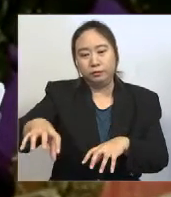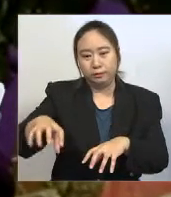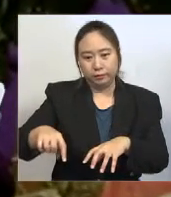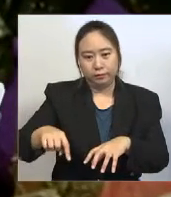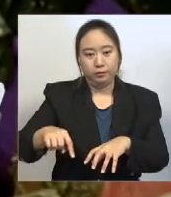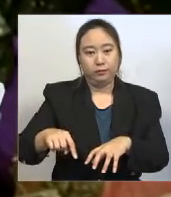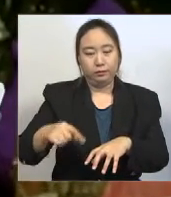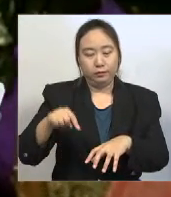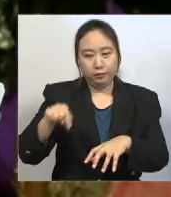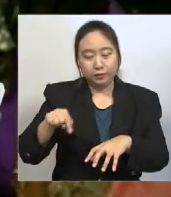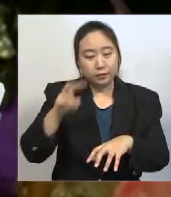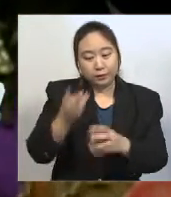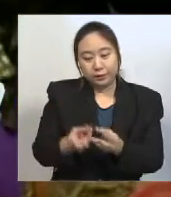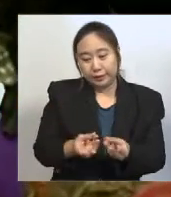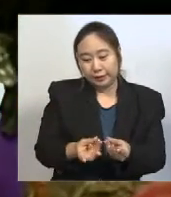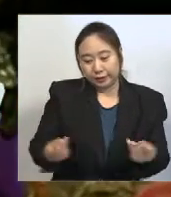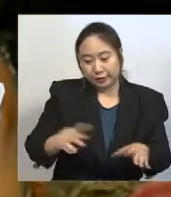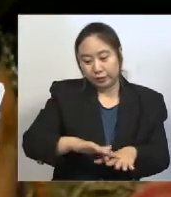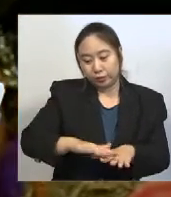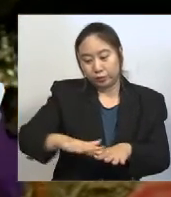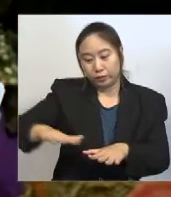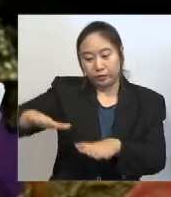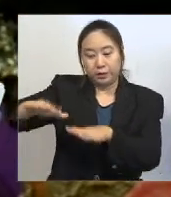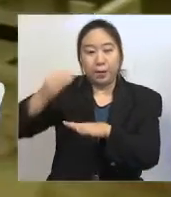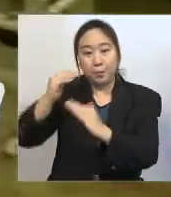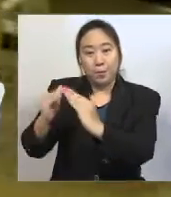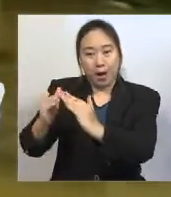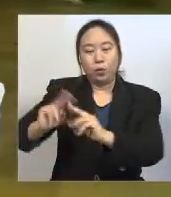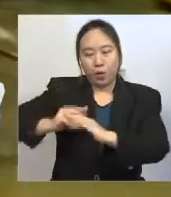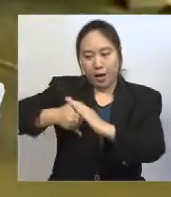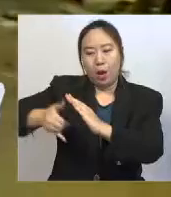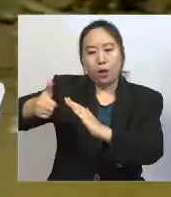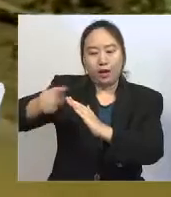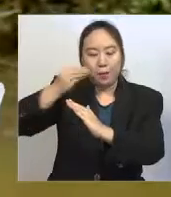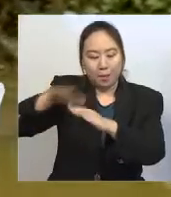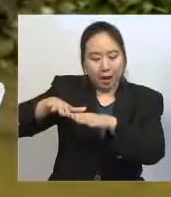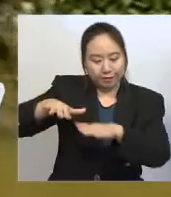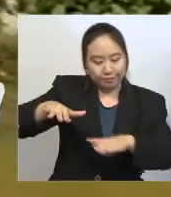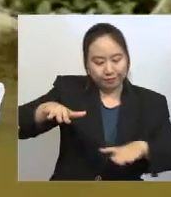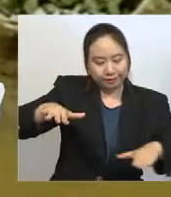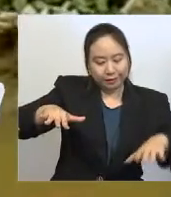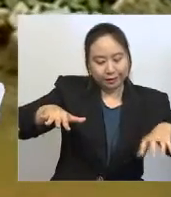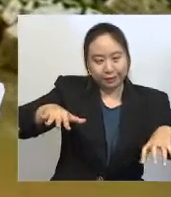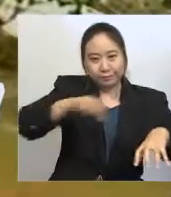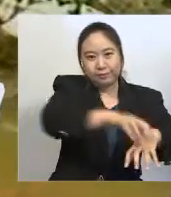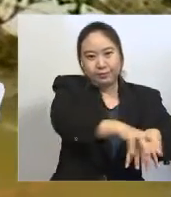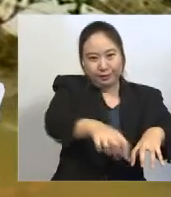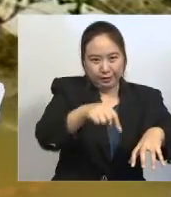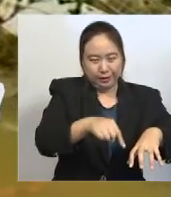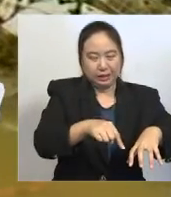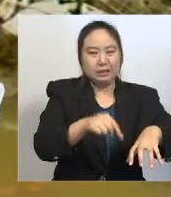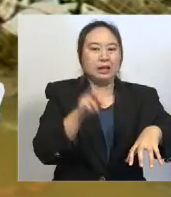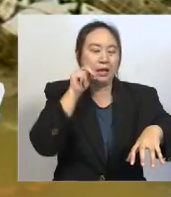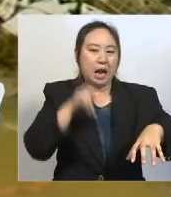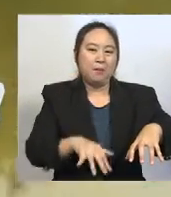ที่สูงเนี่ยก็สามารถเข้าไปอยู่ในหมู่บ้านได้อยู่ในบ้านของตัวเองได้แล้วนะครับส่วนบ้านที่ยังจมน้ำอยู่ก็คือภายในบริเวณหมู่บ้านข้างใน